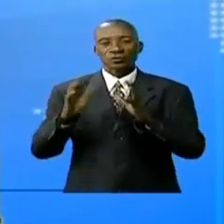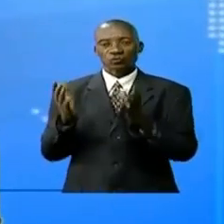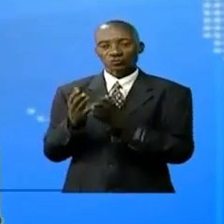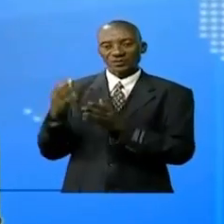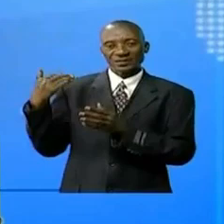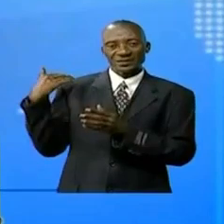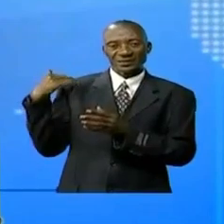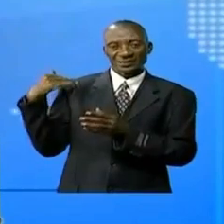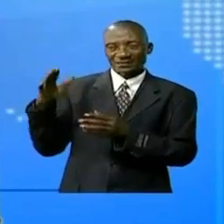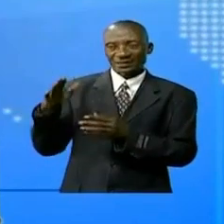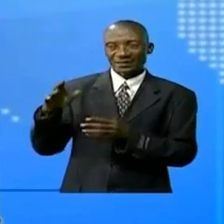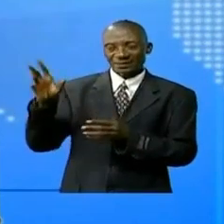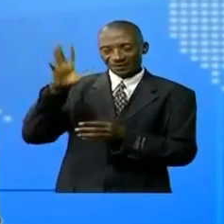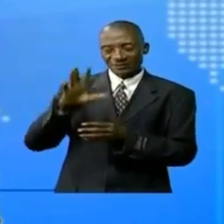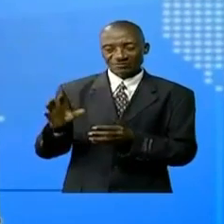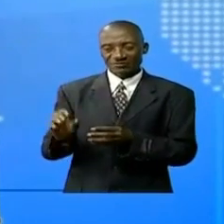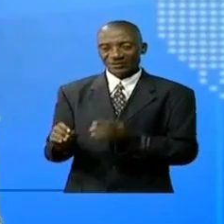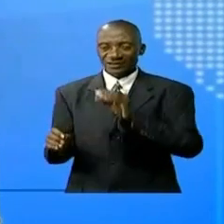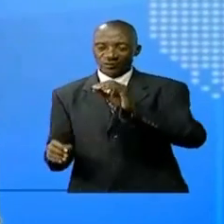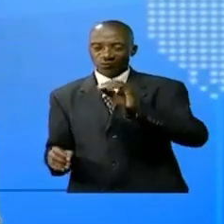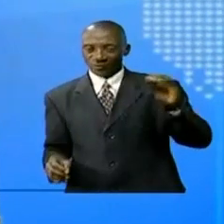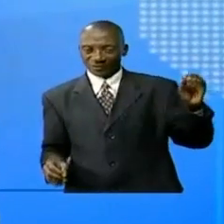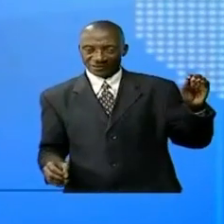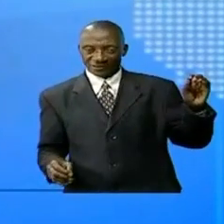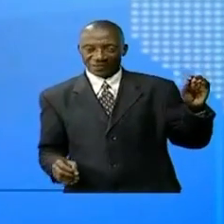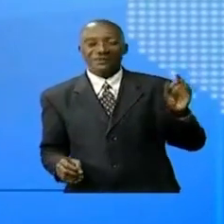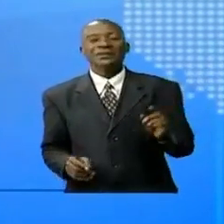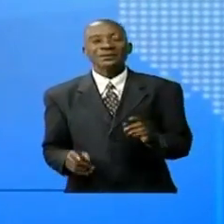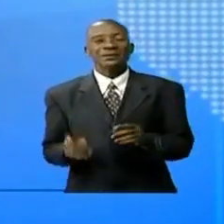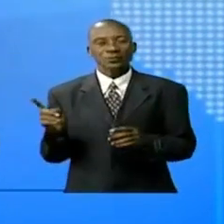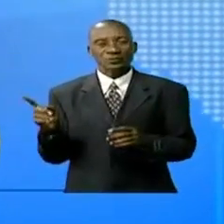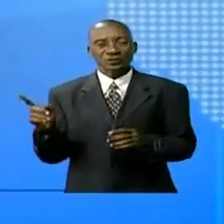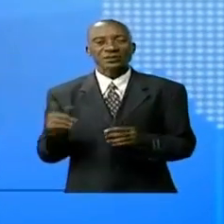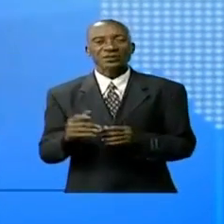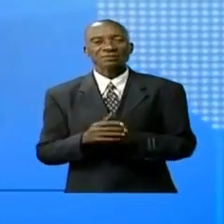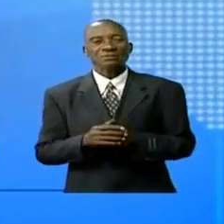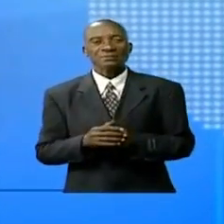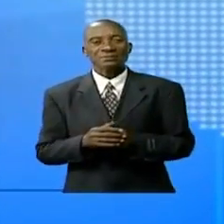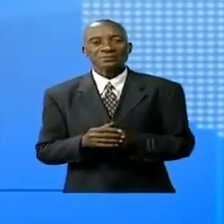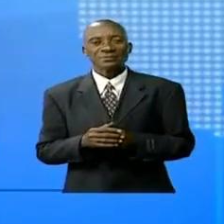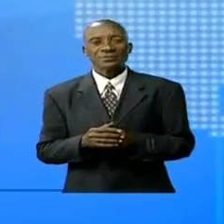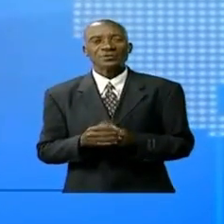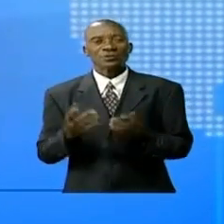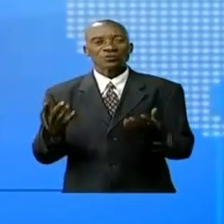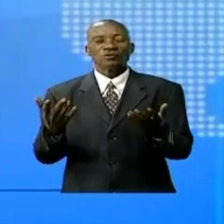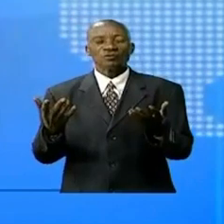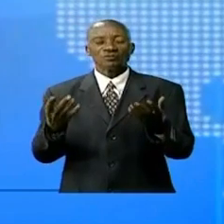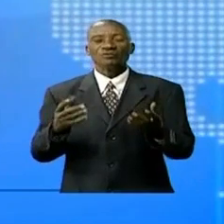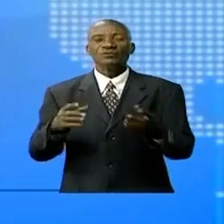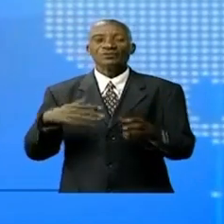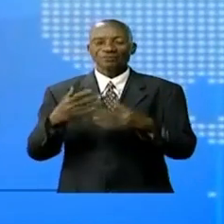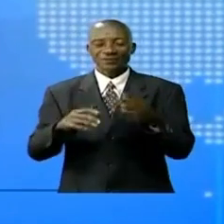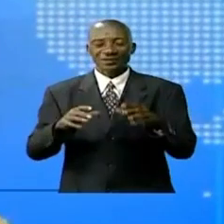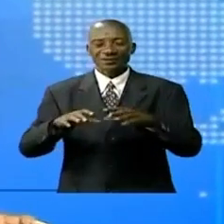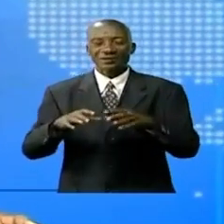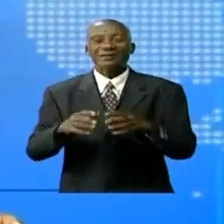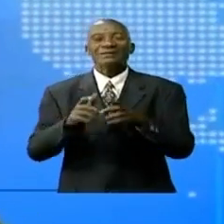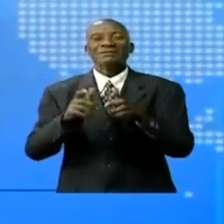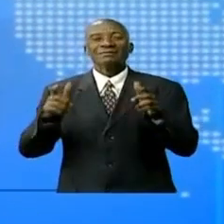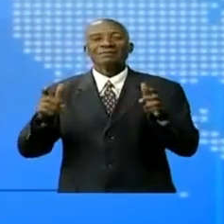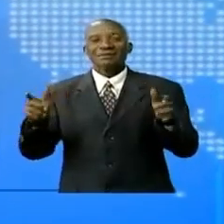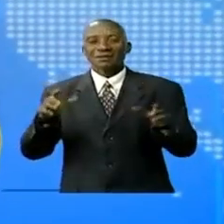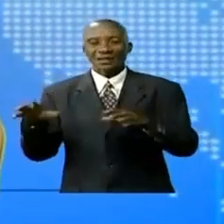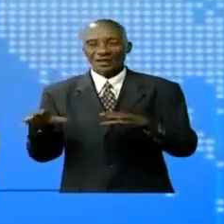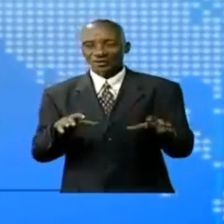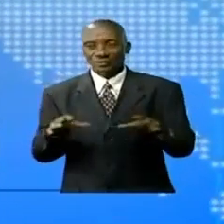devient un marché de 280 millions de consommateurs pour faciliter les transactions entre les États membres. C'est la satisfaction du